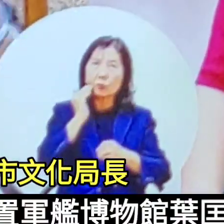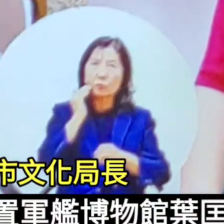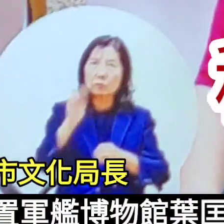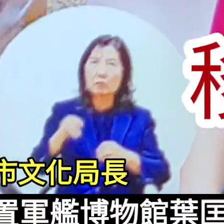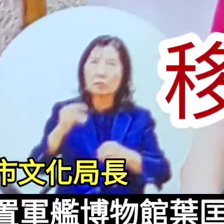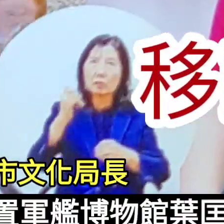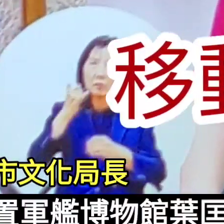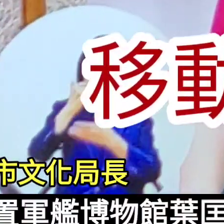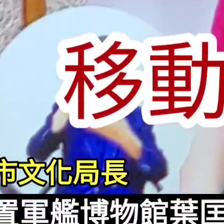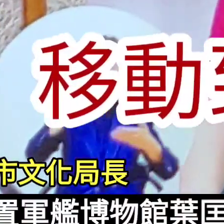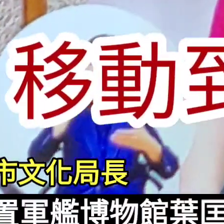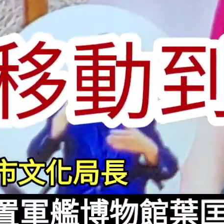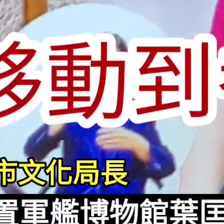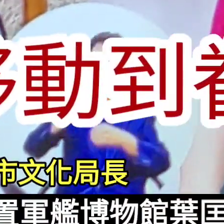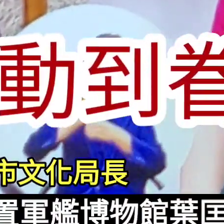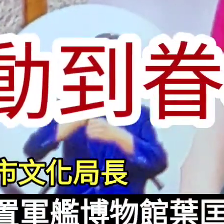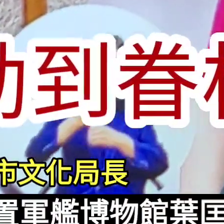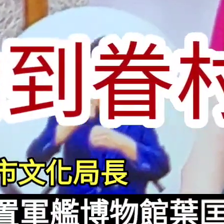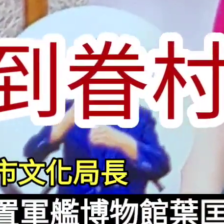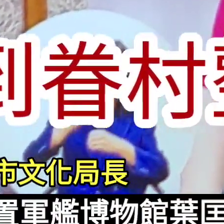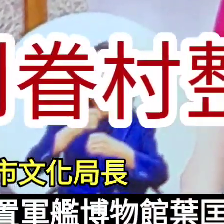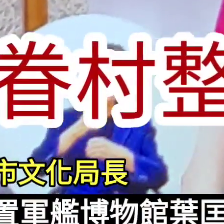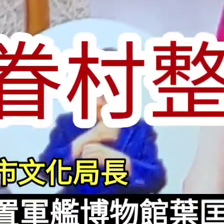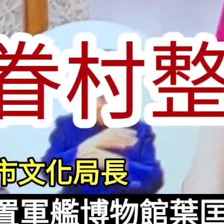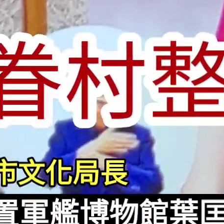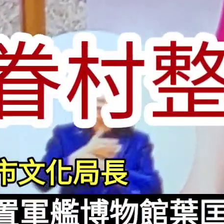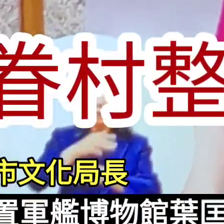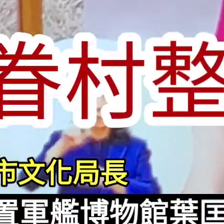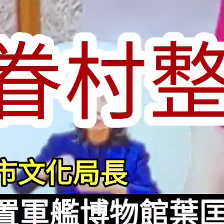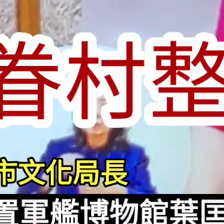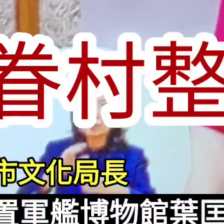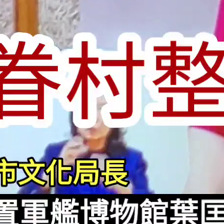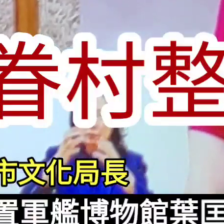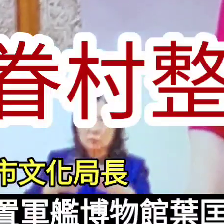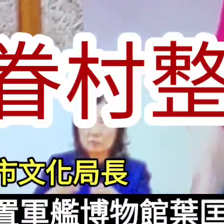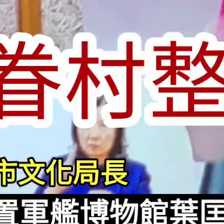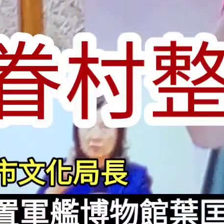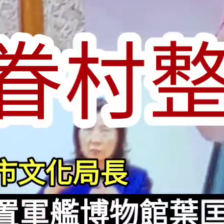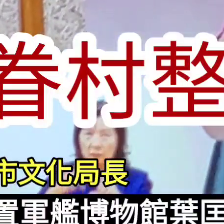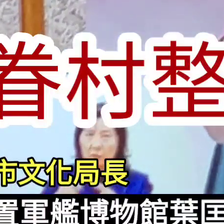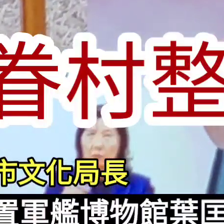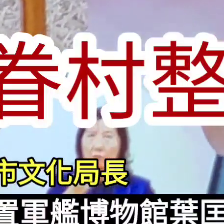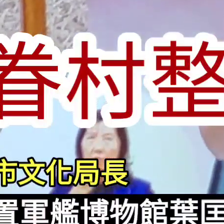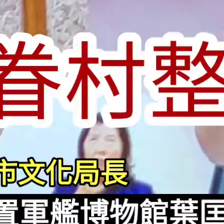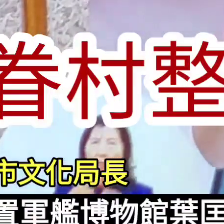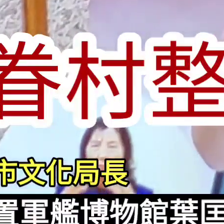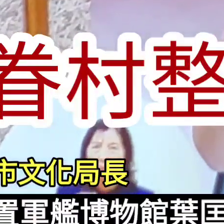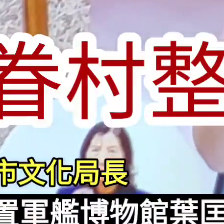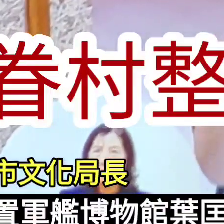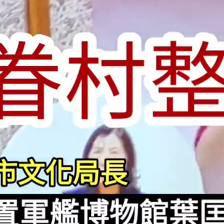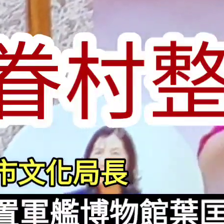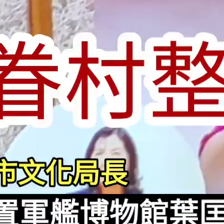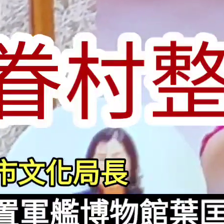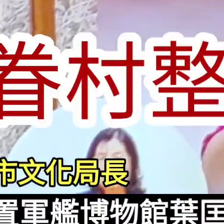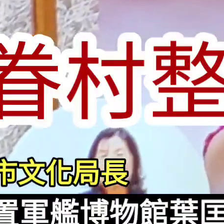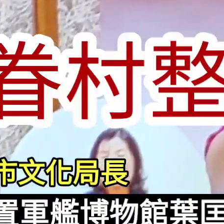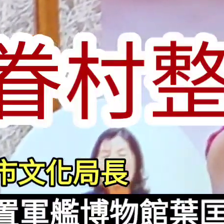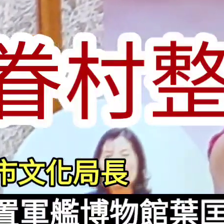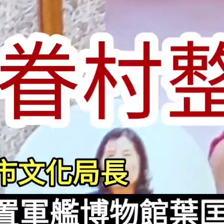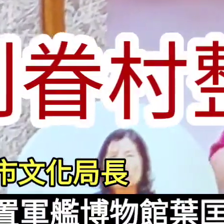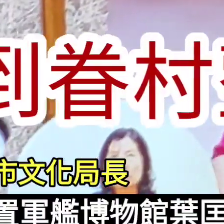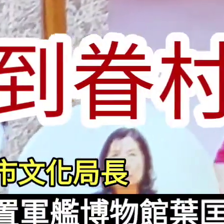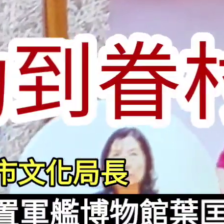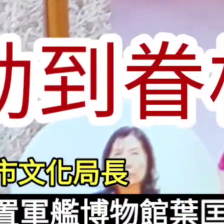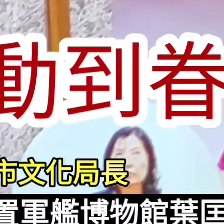海军眷村的那个地方在规划的时候有一区在那边去好好的去做， 也非常好，这个也是个 亮点，我觉